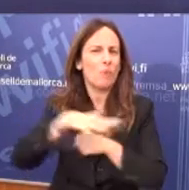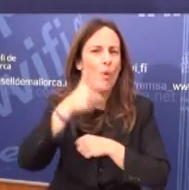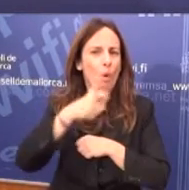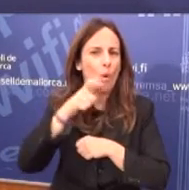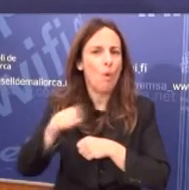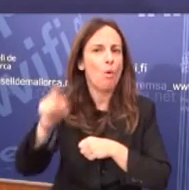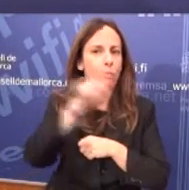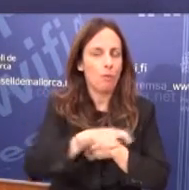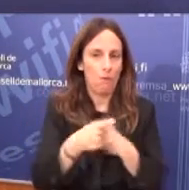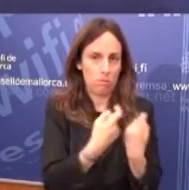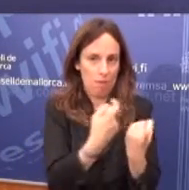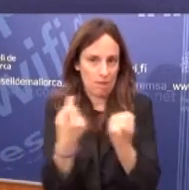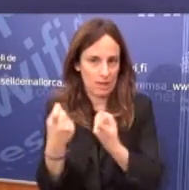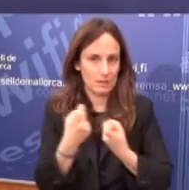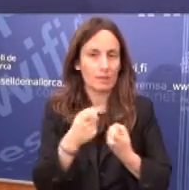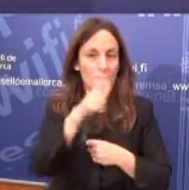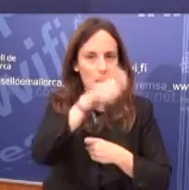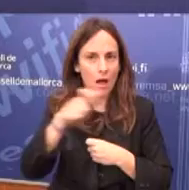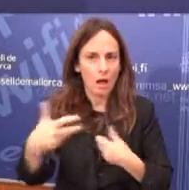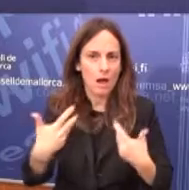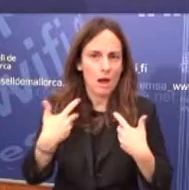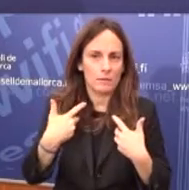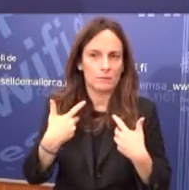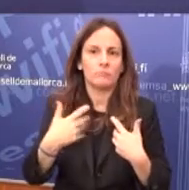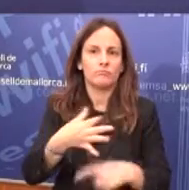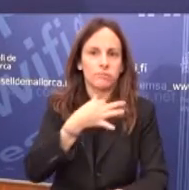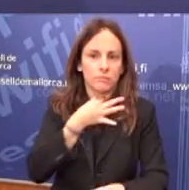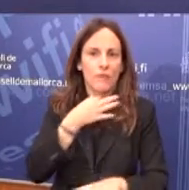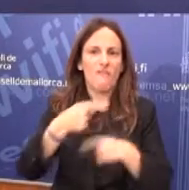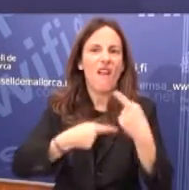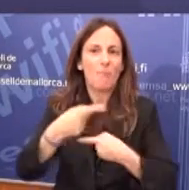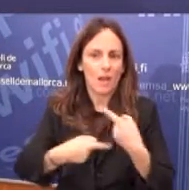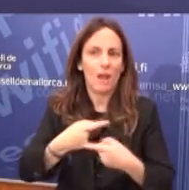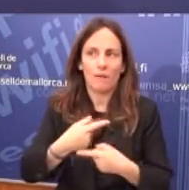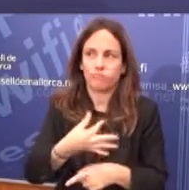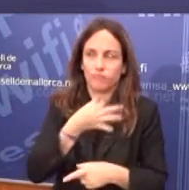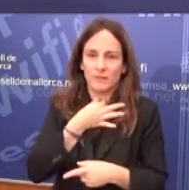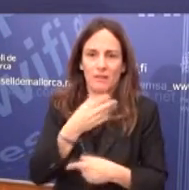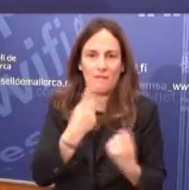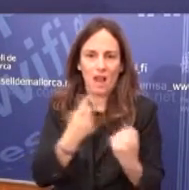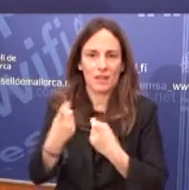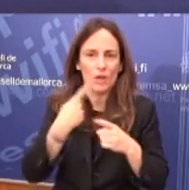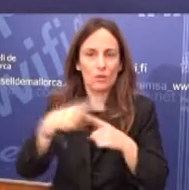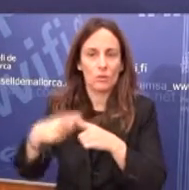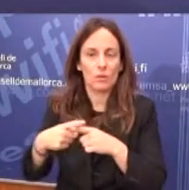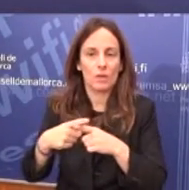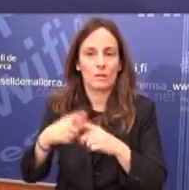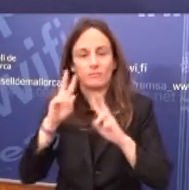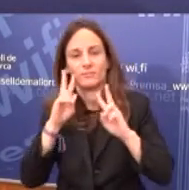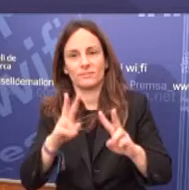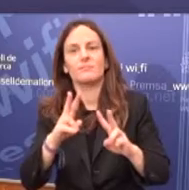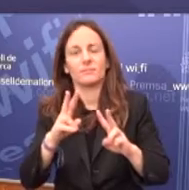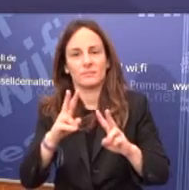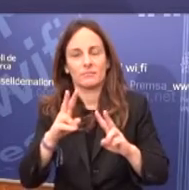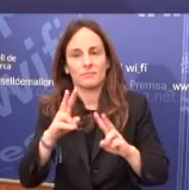de pobles de Mallorca hi hagués necessitats, hi hagués persones, hi hagués famílies amb mancances, amb deficiències, i